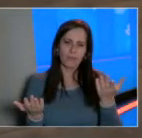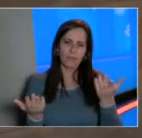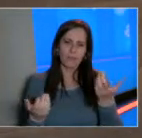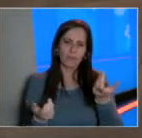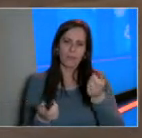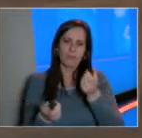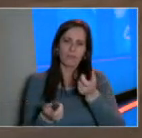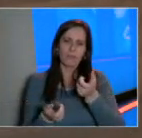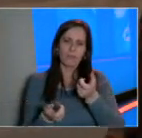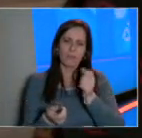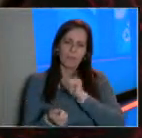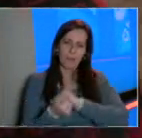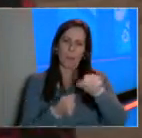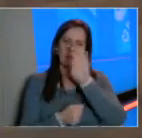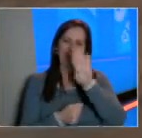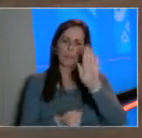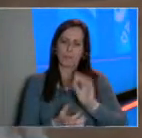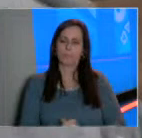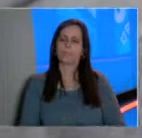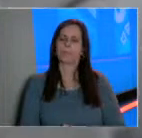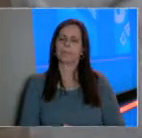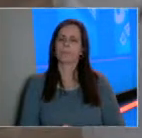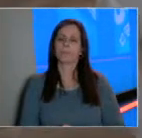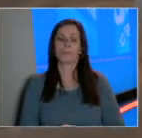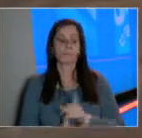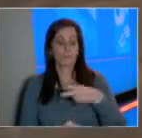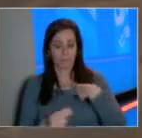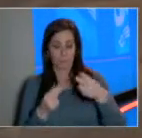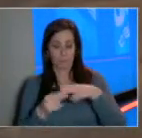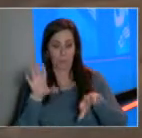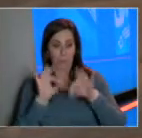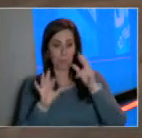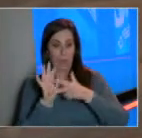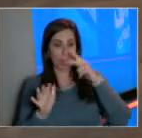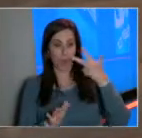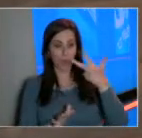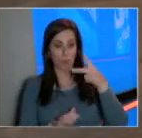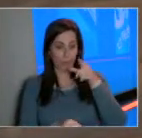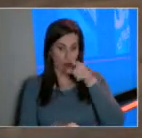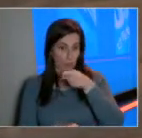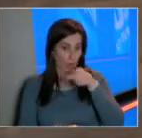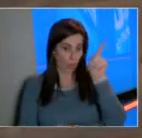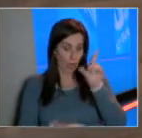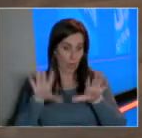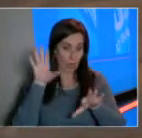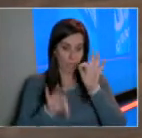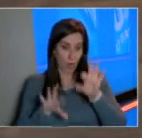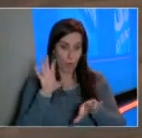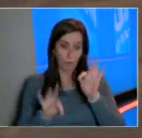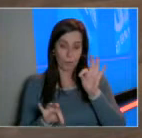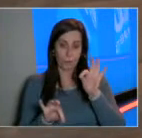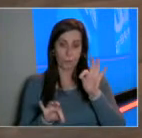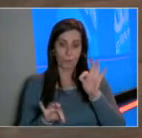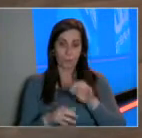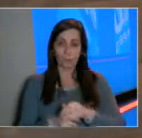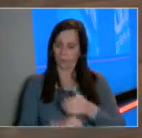להסיר את נתניהו מהמרוץ. אנחנו עומדים לצאת לבחירות בפעם השלישית השנה, יש סיכוי שתשקול אולי לא להצביע